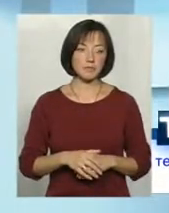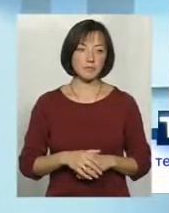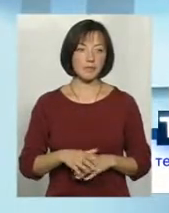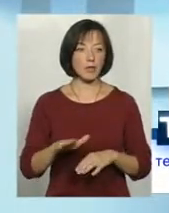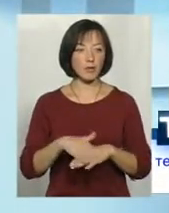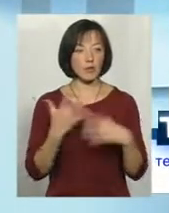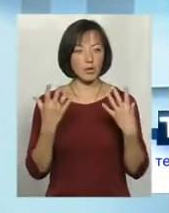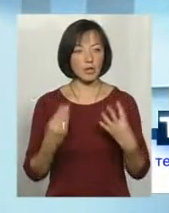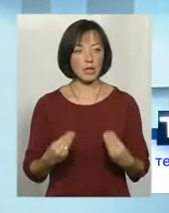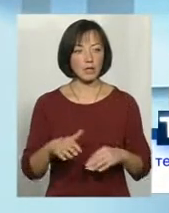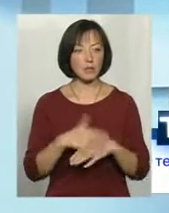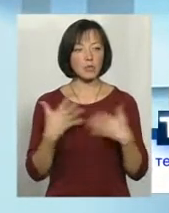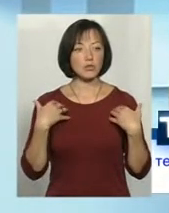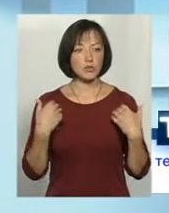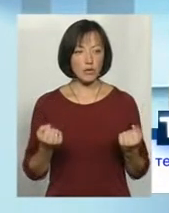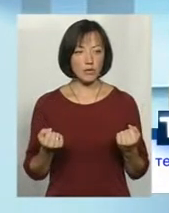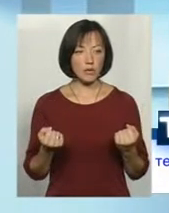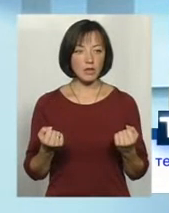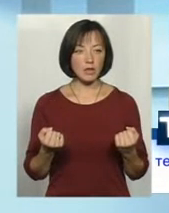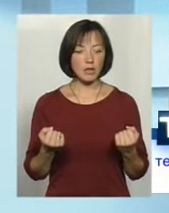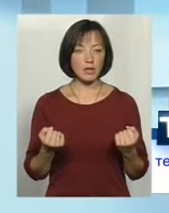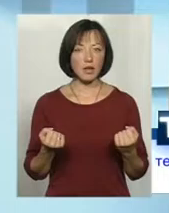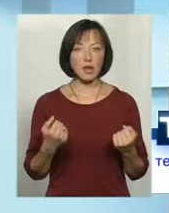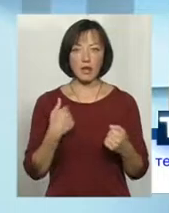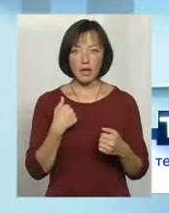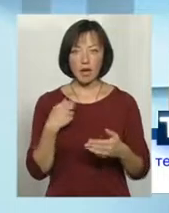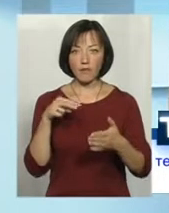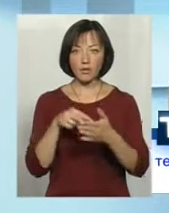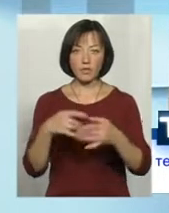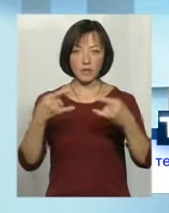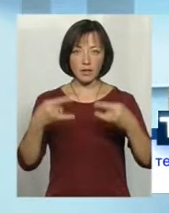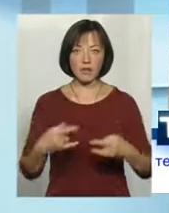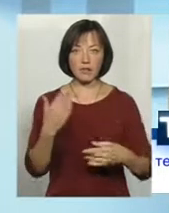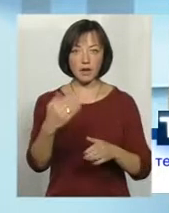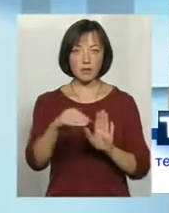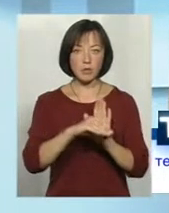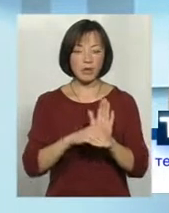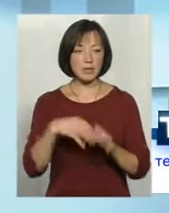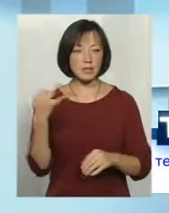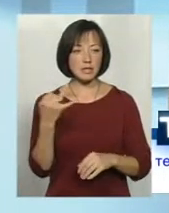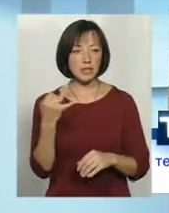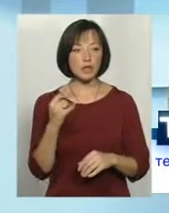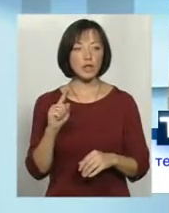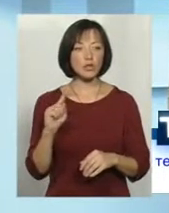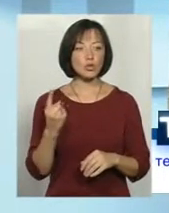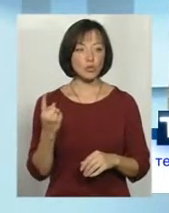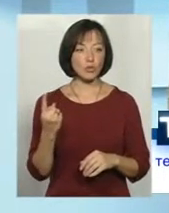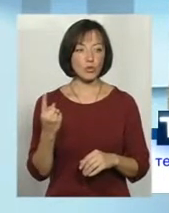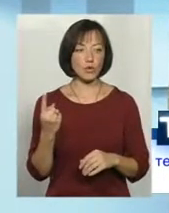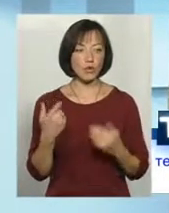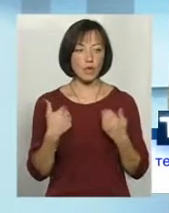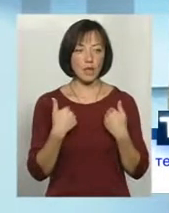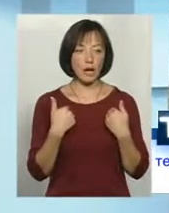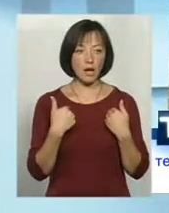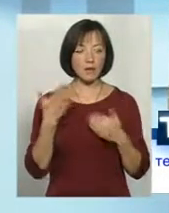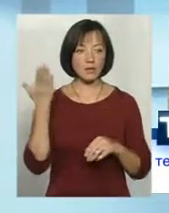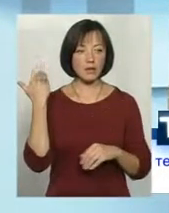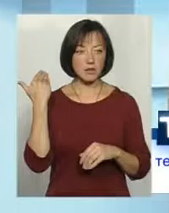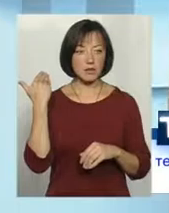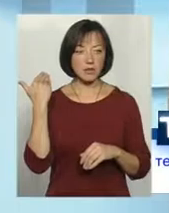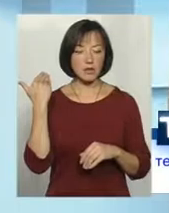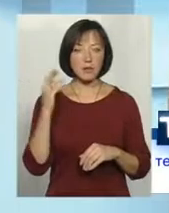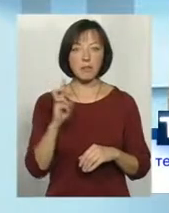Доброго здоров'я. Я ось включив якраз телевізор і вашу передачу, вона мене зацікавила. Чому? Я в свій час, ще